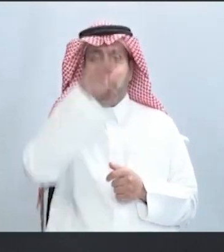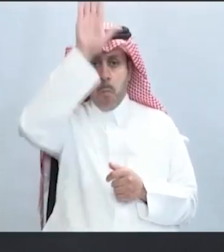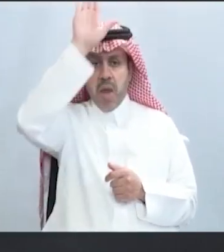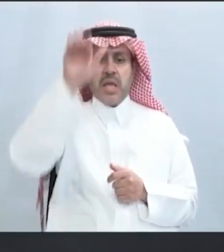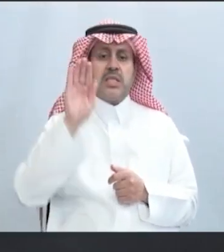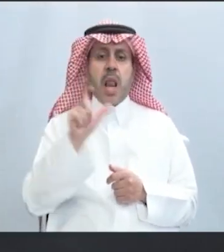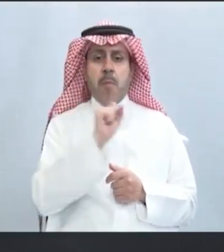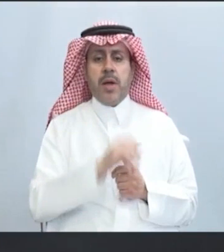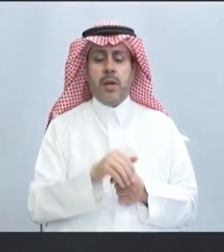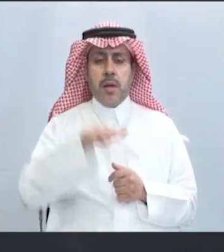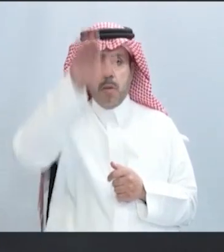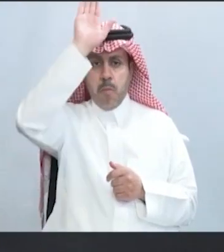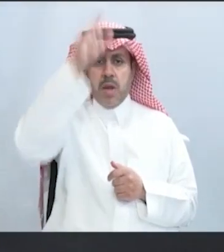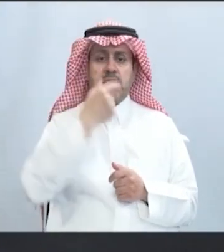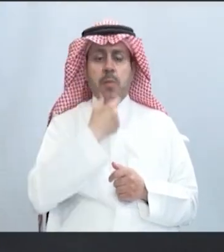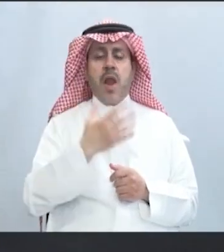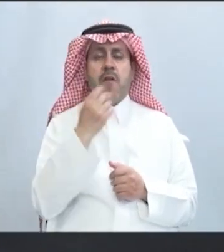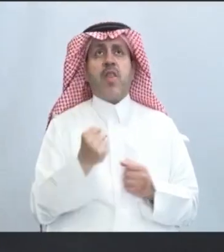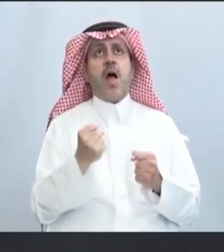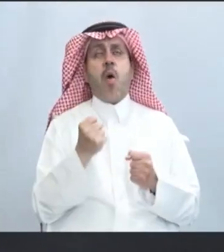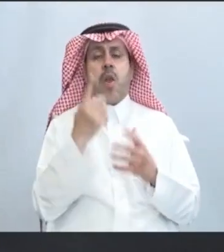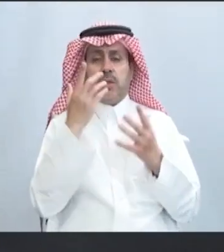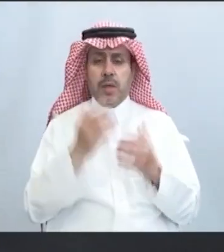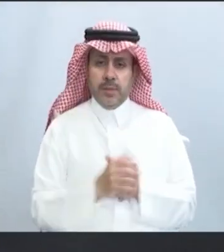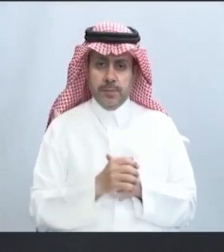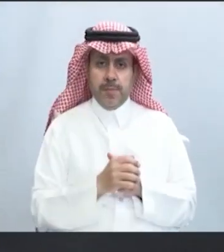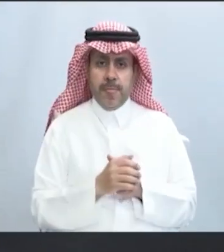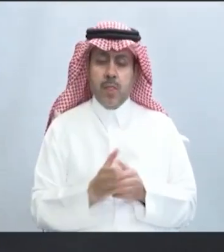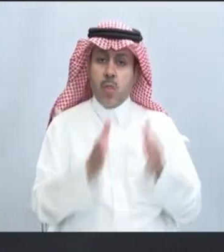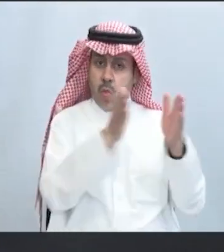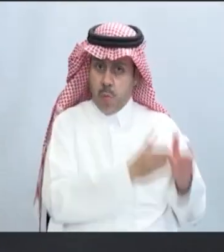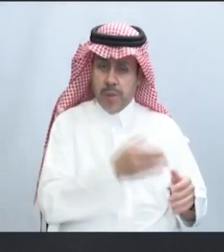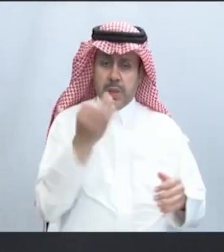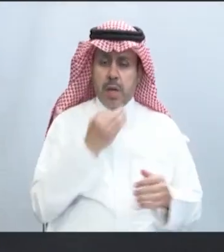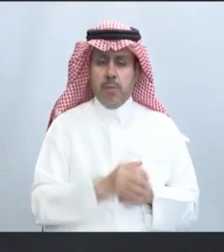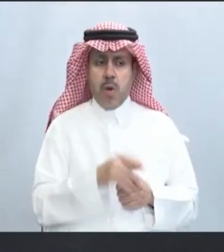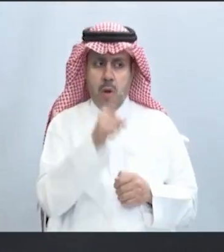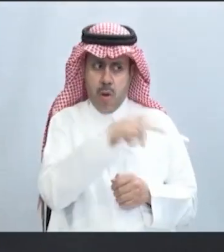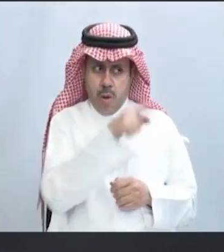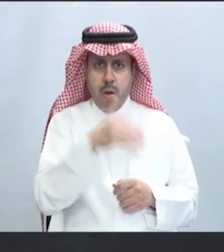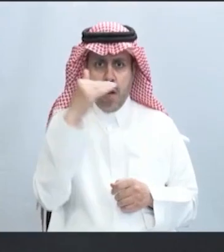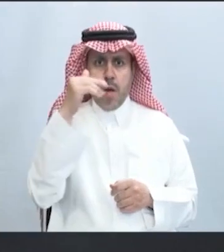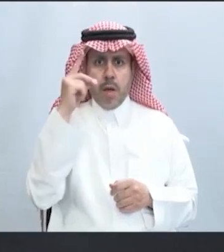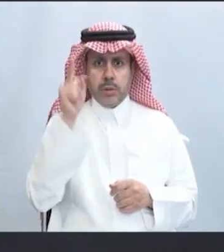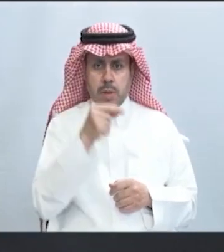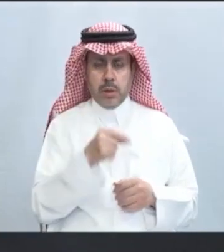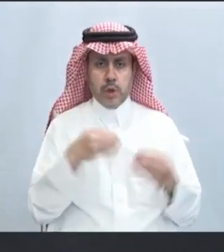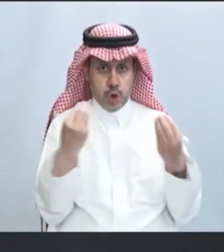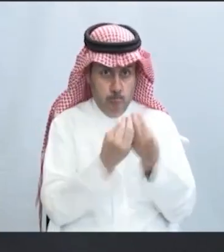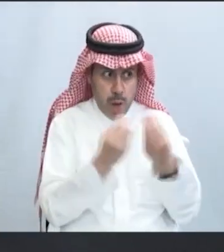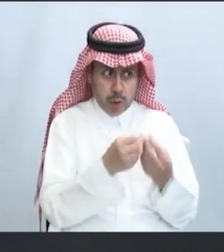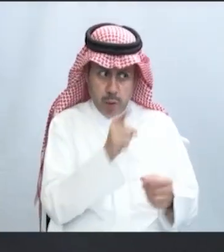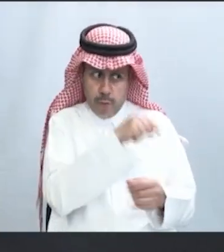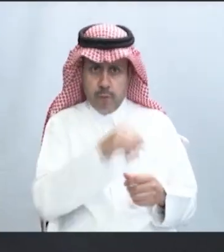حفظه الله تعالى ثم تكلمنا بعد ذلك عن خطوره الجماعات والفرق الضاله واليوم اخواني